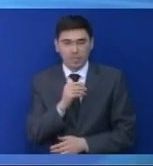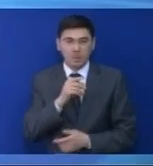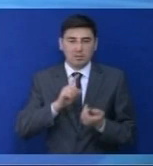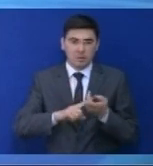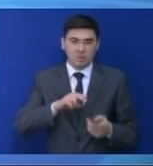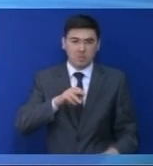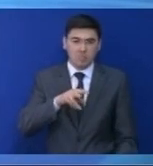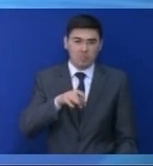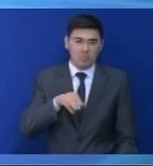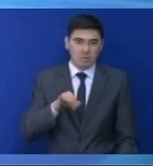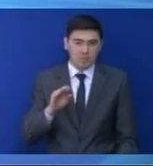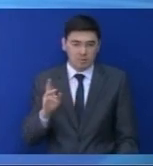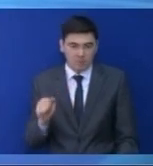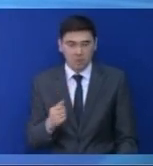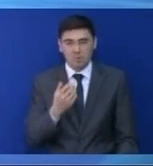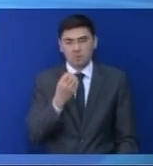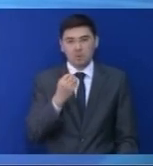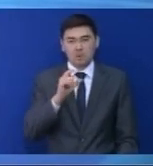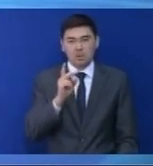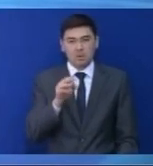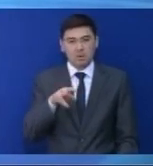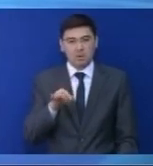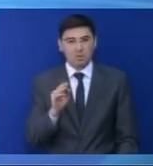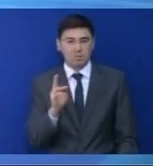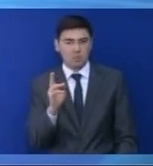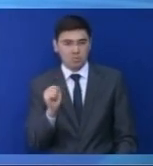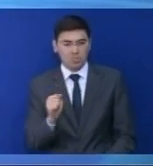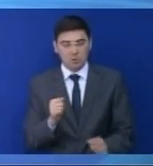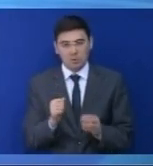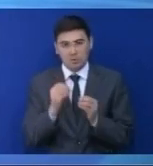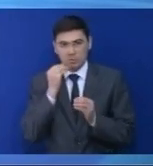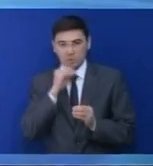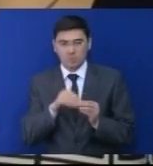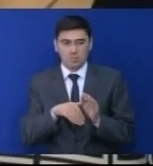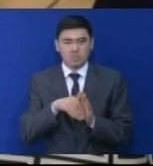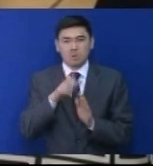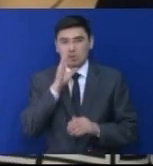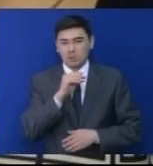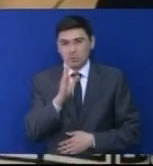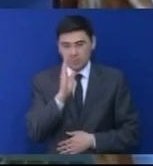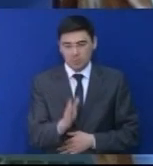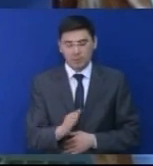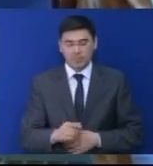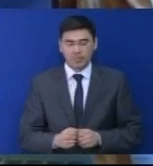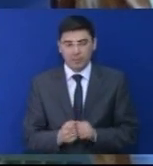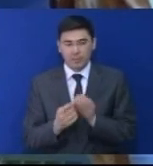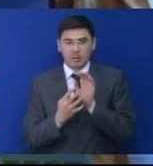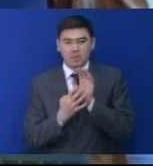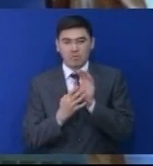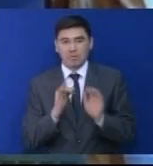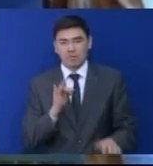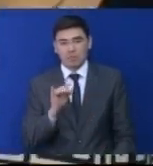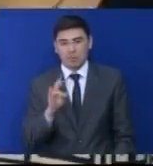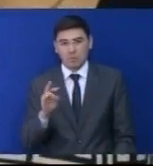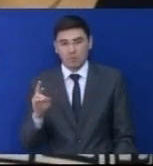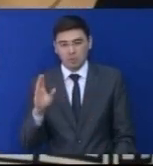сыртқы ішкі экономикалық тұрақтылықты қамтамасыз етеді, дейді семейліктер. 9-ші маусым президент сайлауы белгіленді. Бұл сайлау